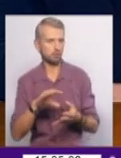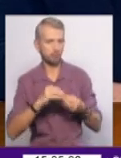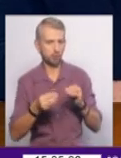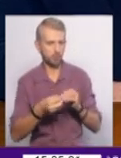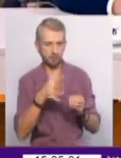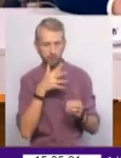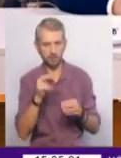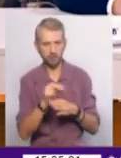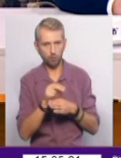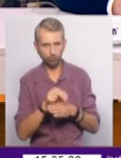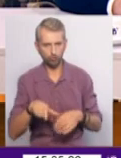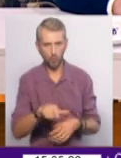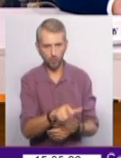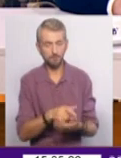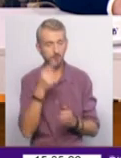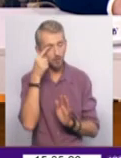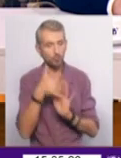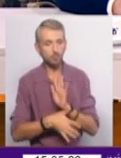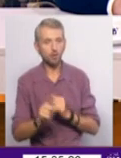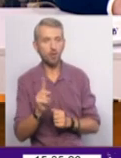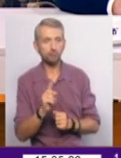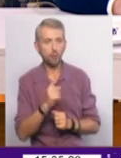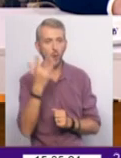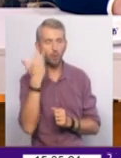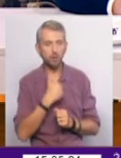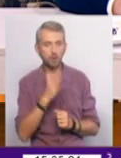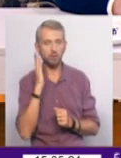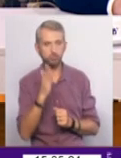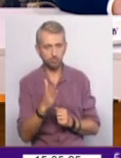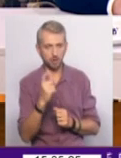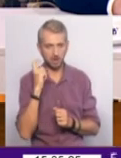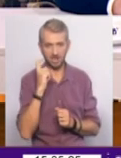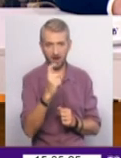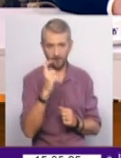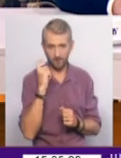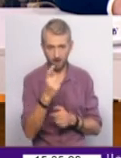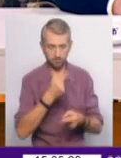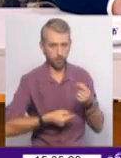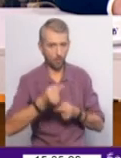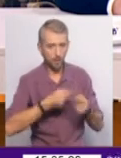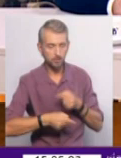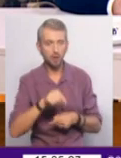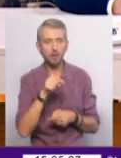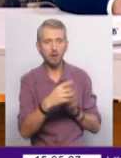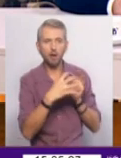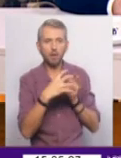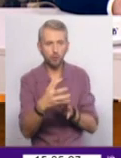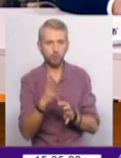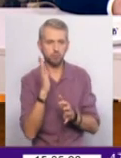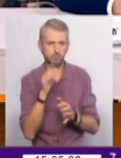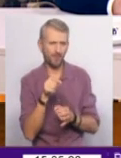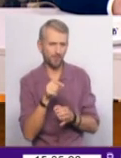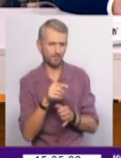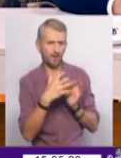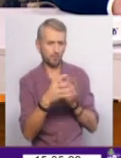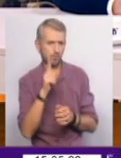ремонту дороги. Зрозуміло, що коли ми запустимо в повному обсязі трамвай, то ці маршрути, вони дійсно тимчасові,